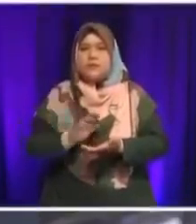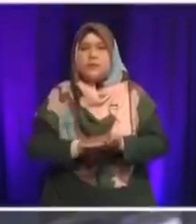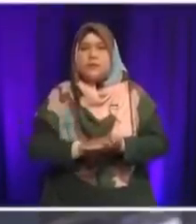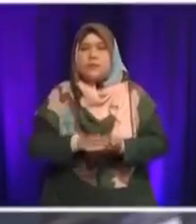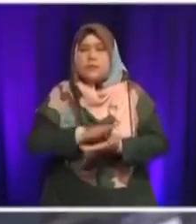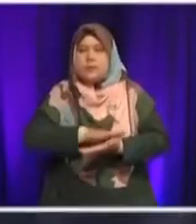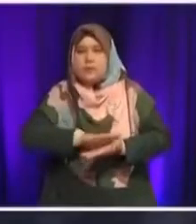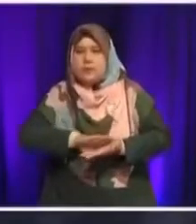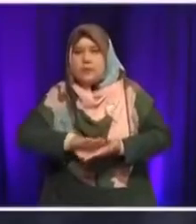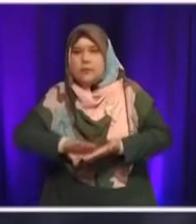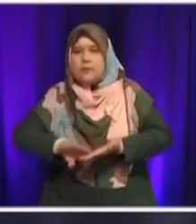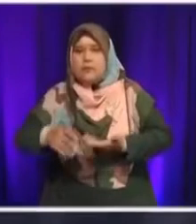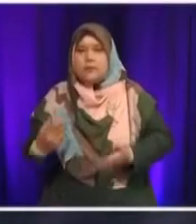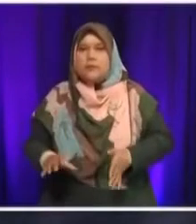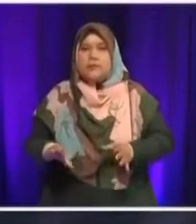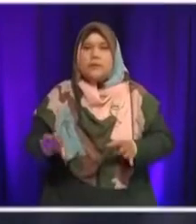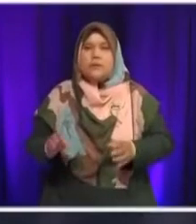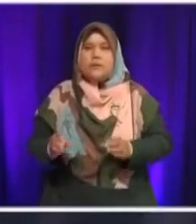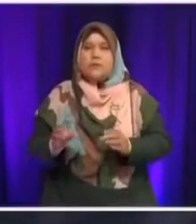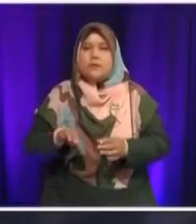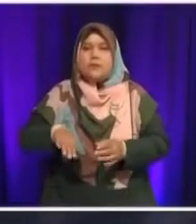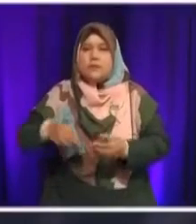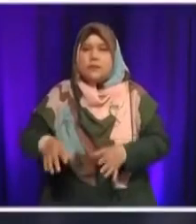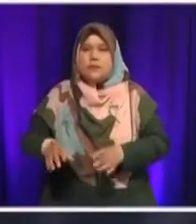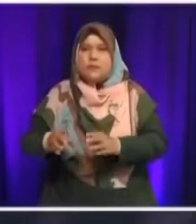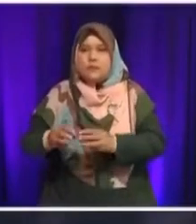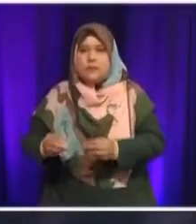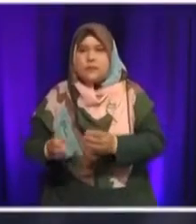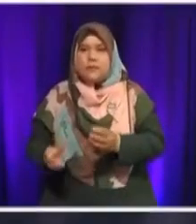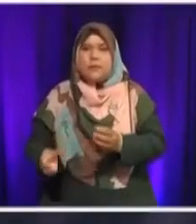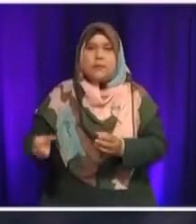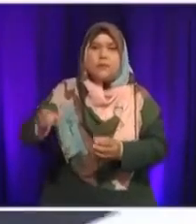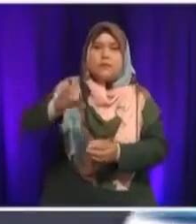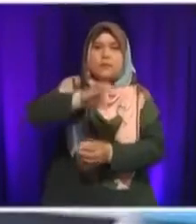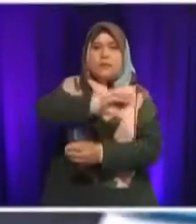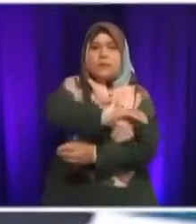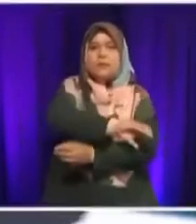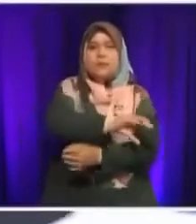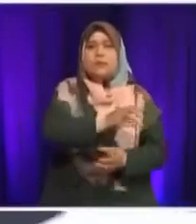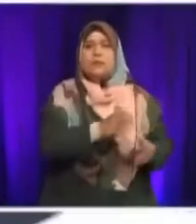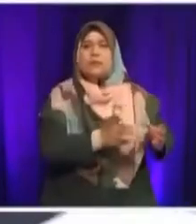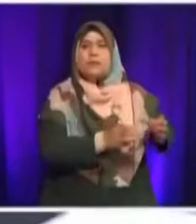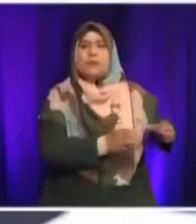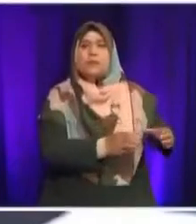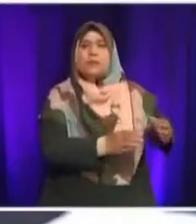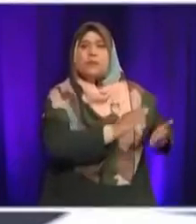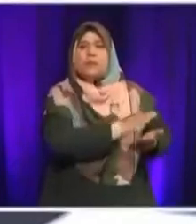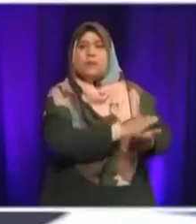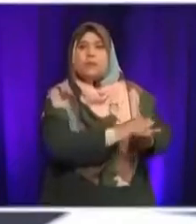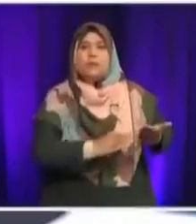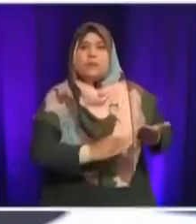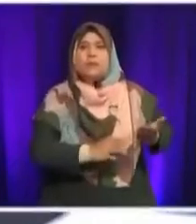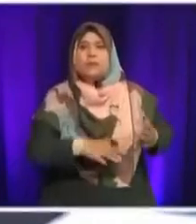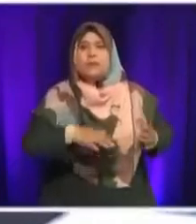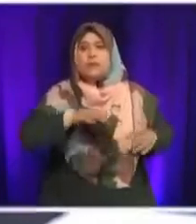masukkan Satukan smule Satu Cinta Satukan semula ke dalam separuh coklat yang